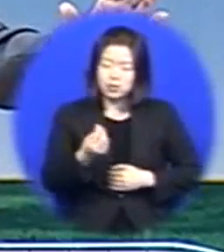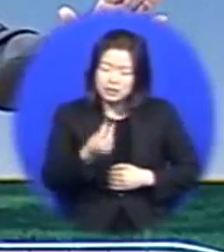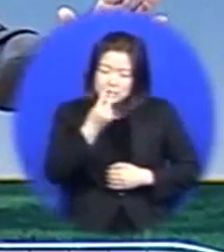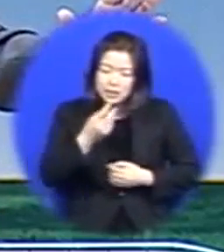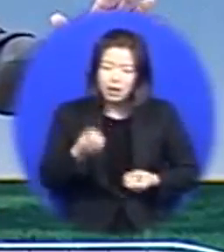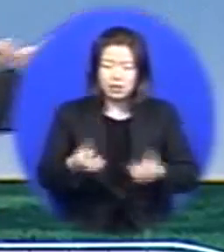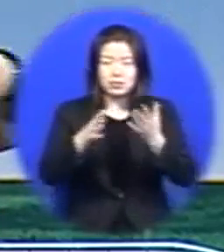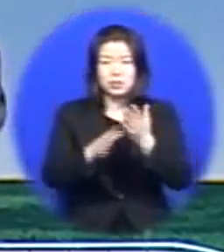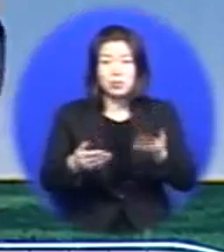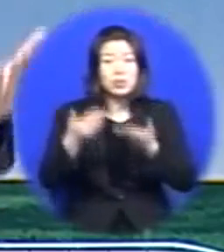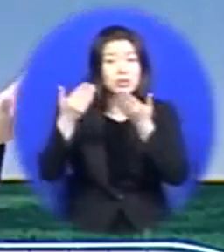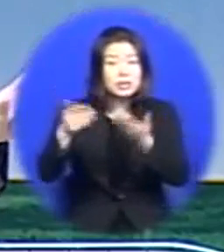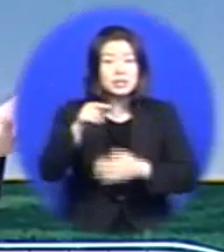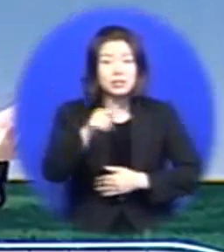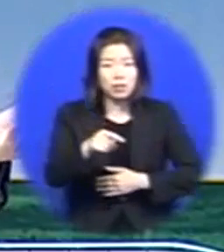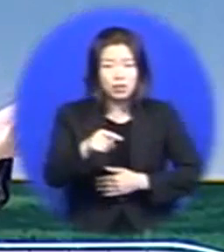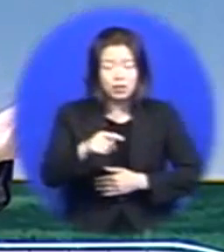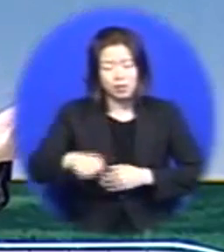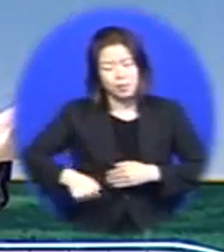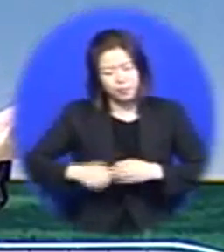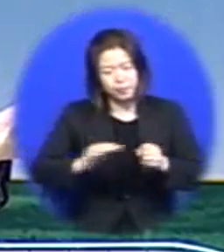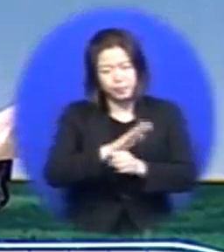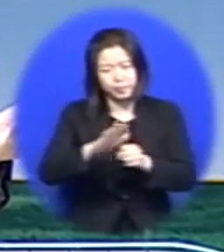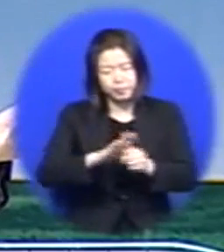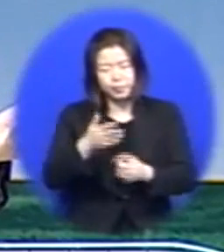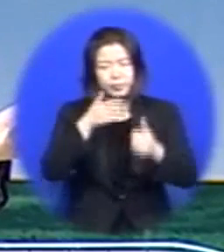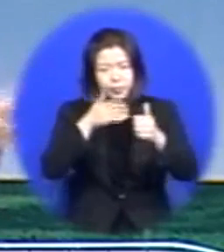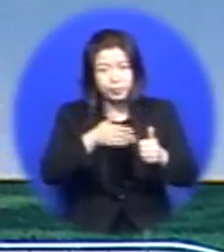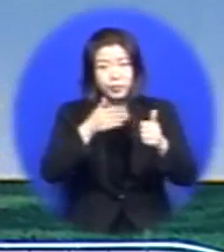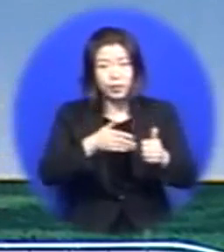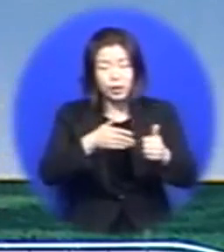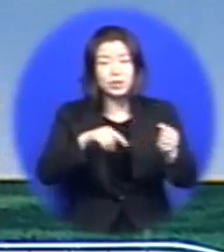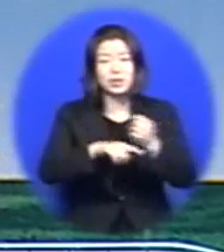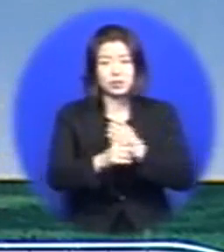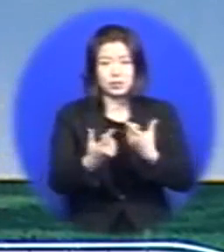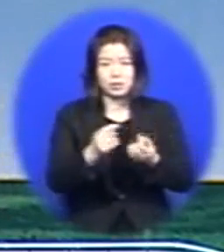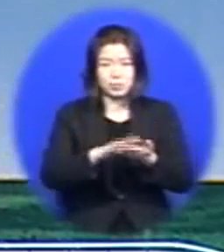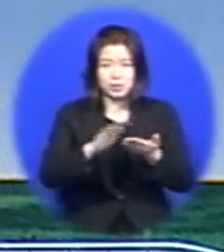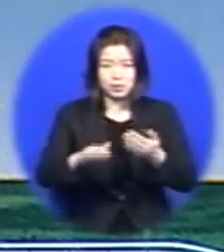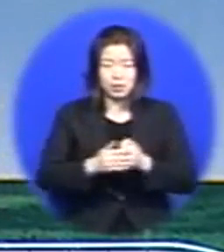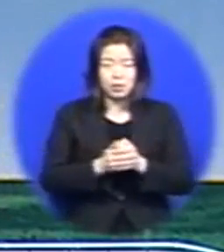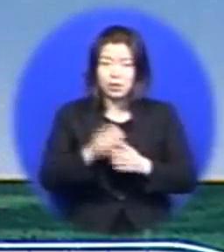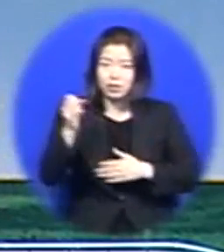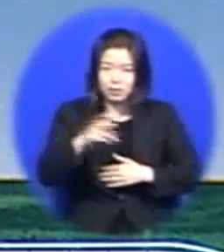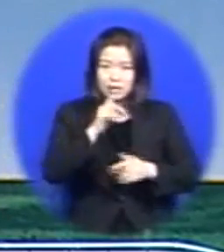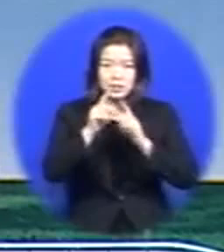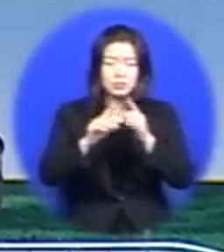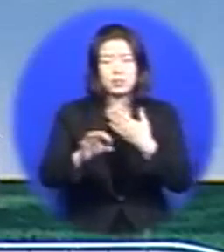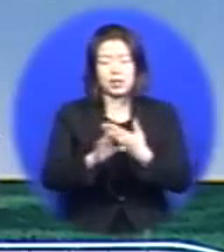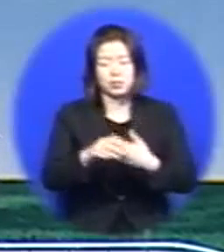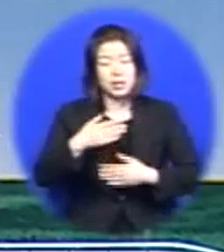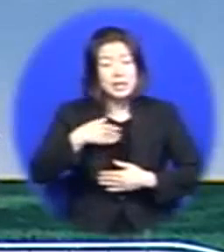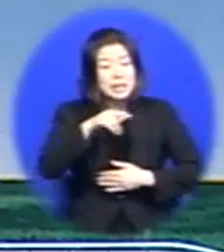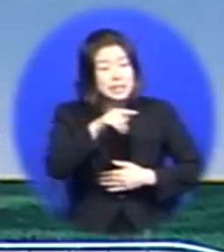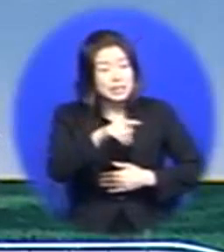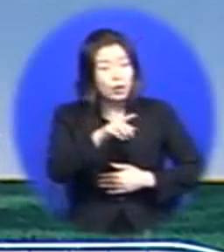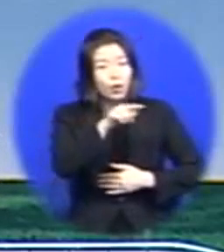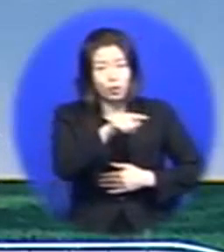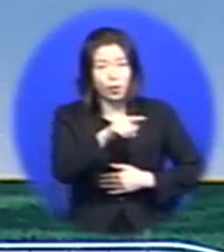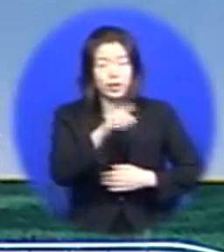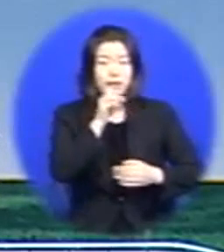것을 자비하심으로 권한다는 거예요. 다시 말하면 이걸 너에게 말해주는